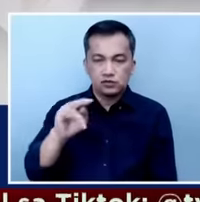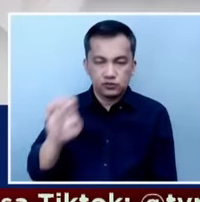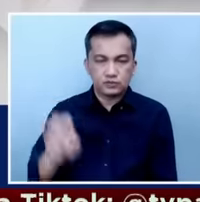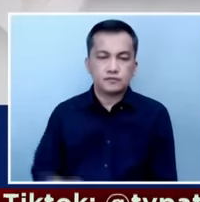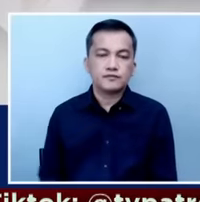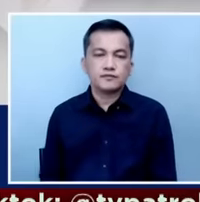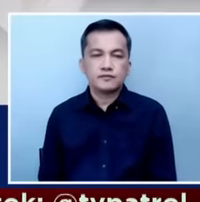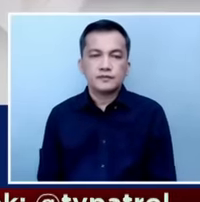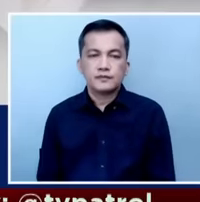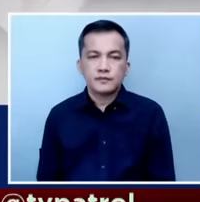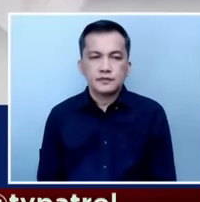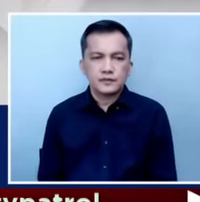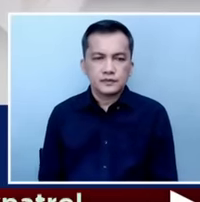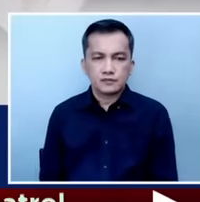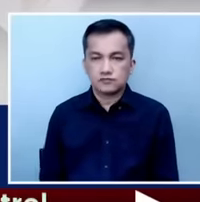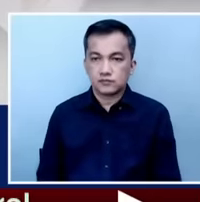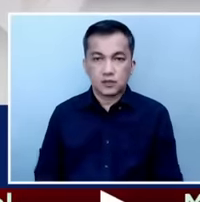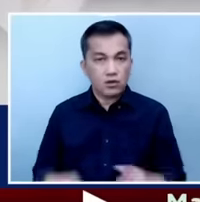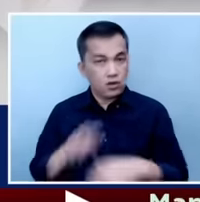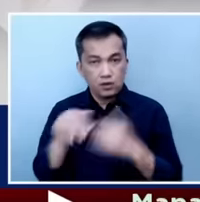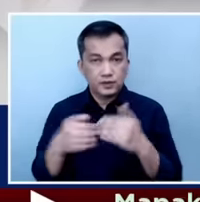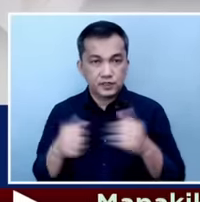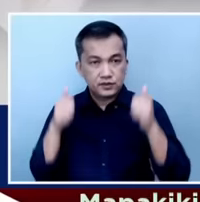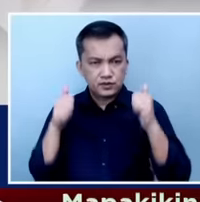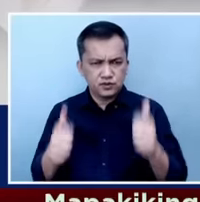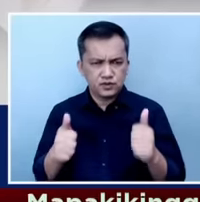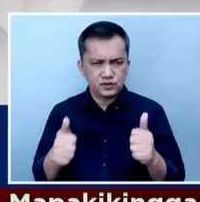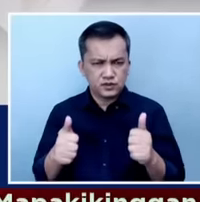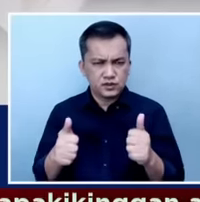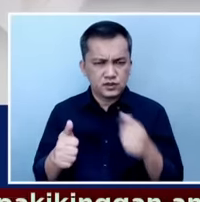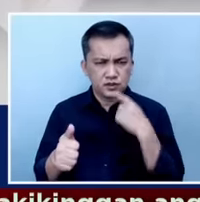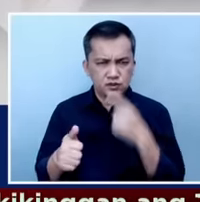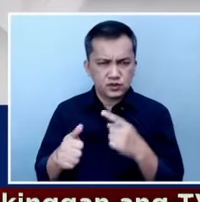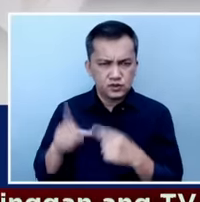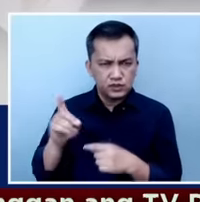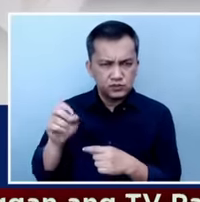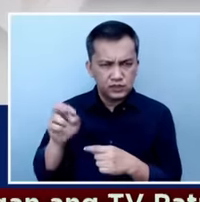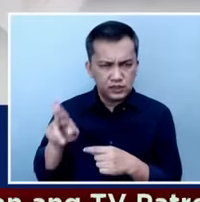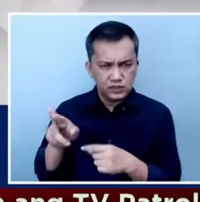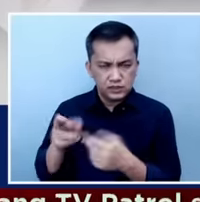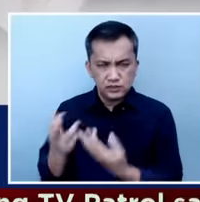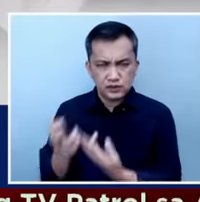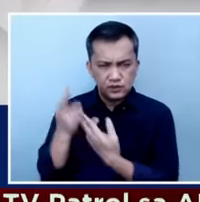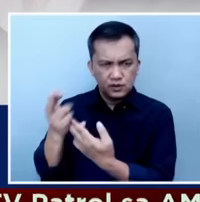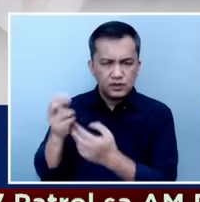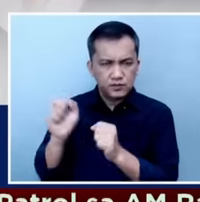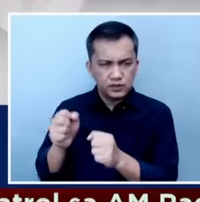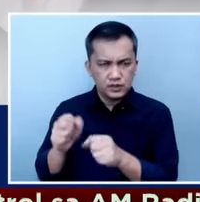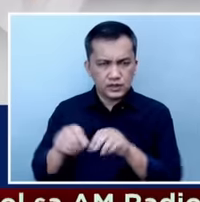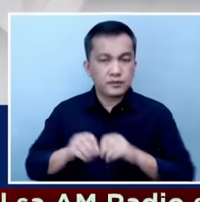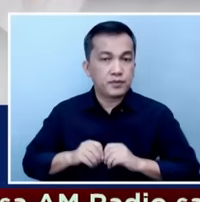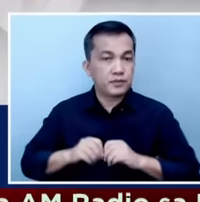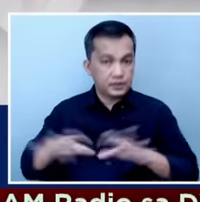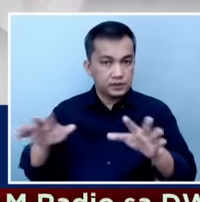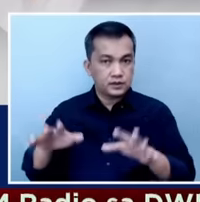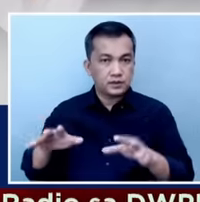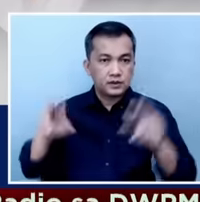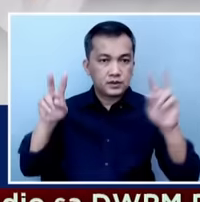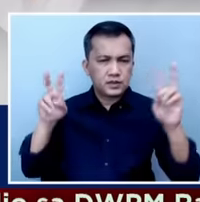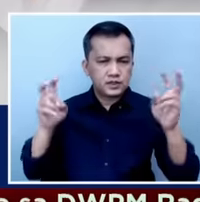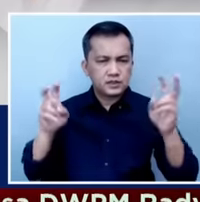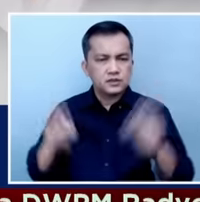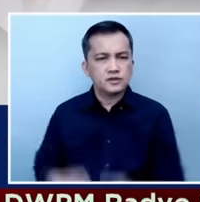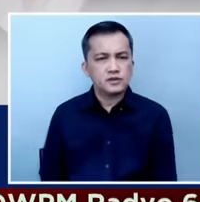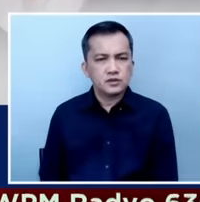If everything is okay, we will recommend to the DOTR kung pwede lang i-re-implement yung tinatawag